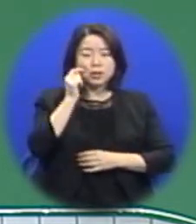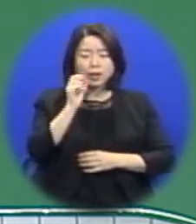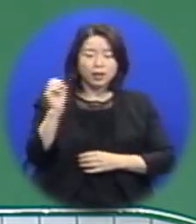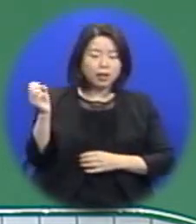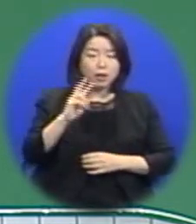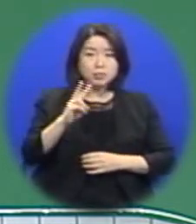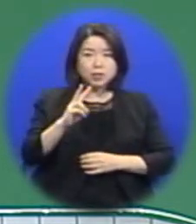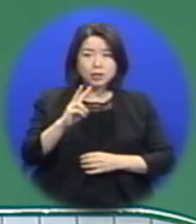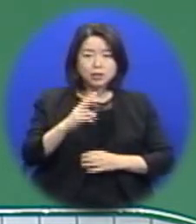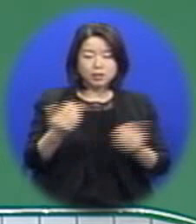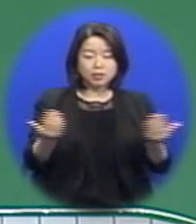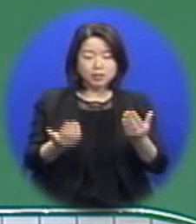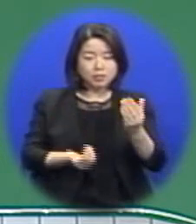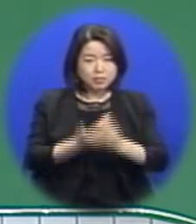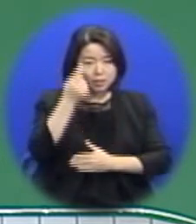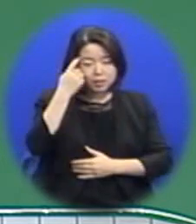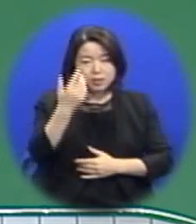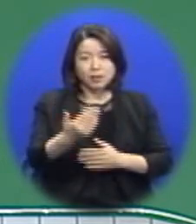일이 벌어지나.